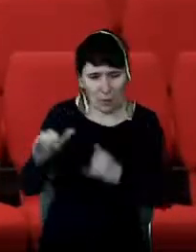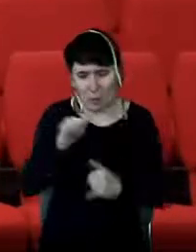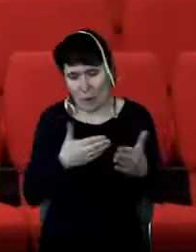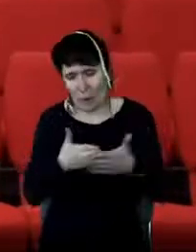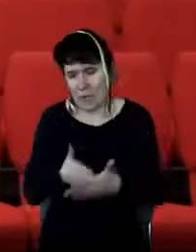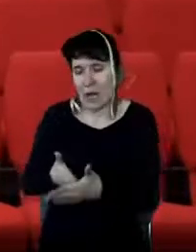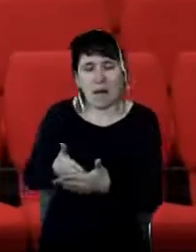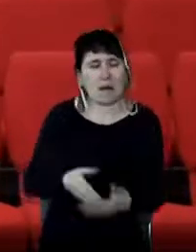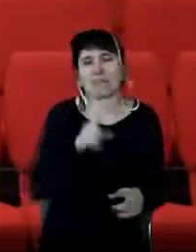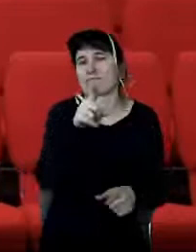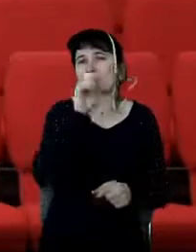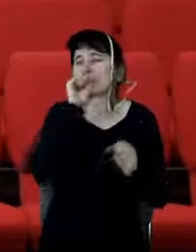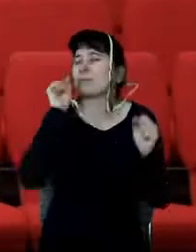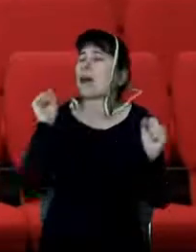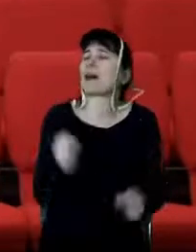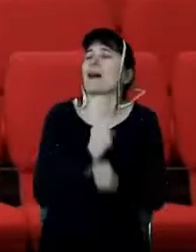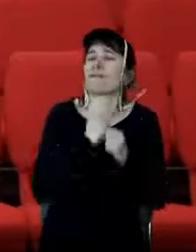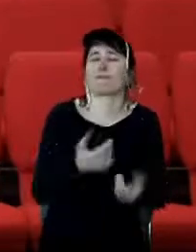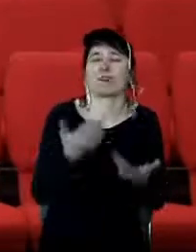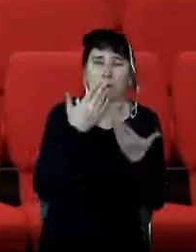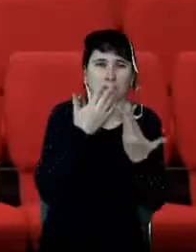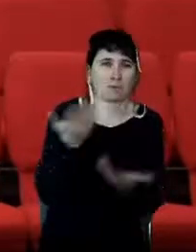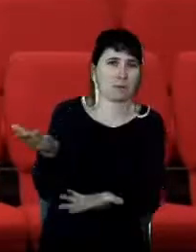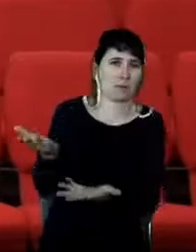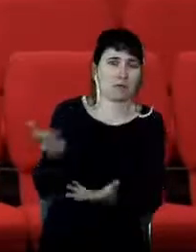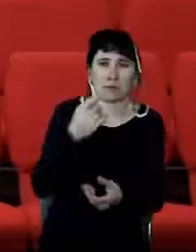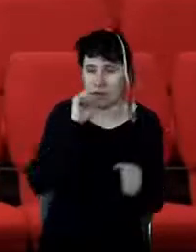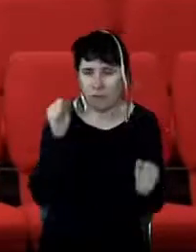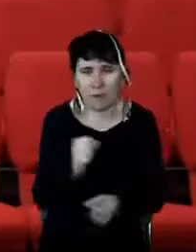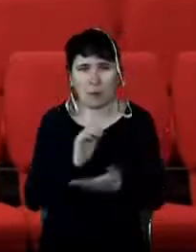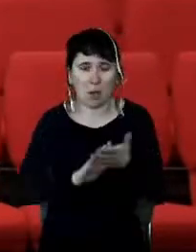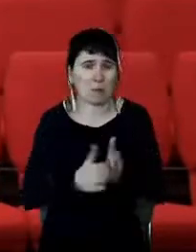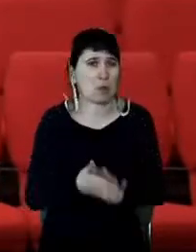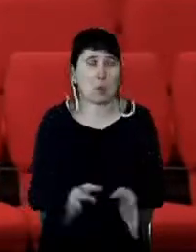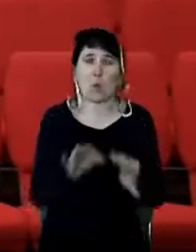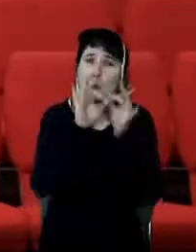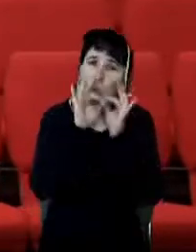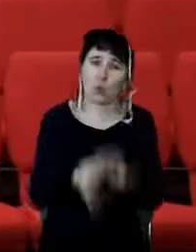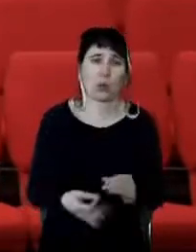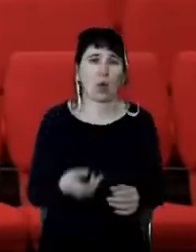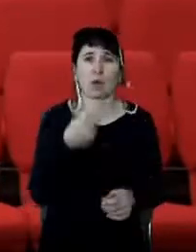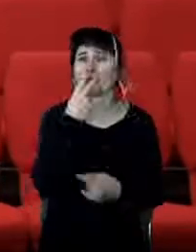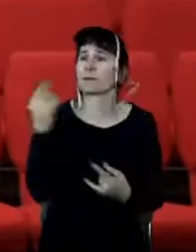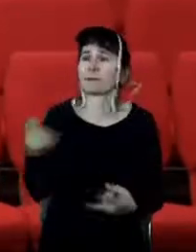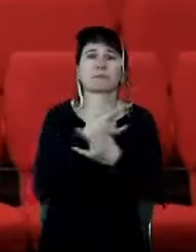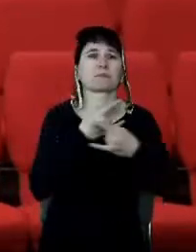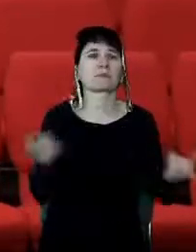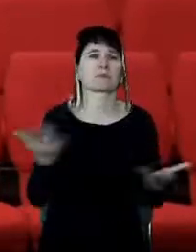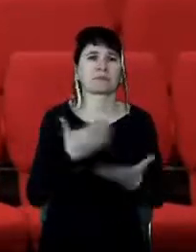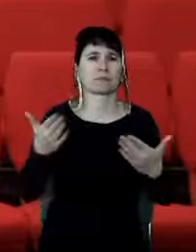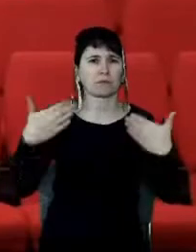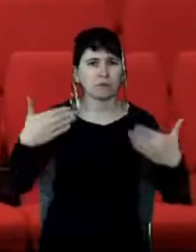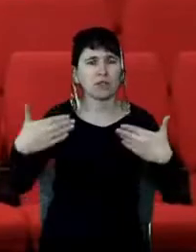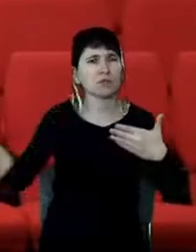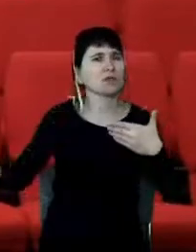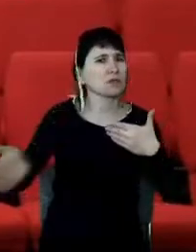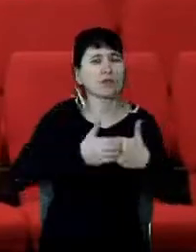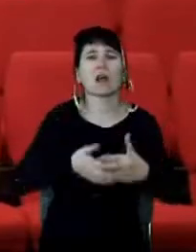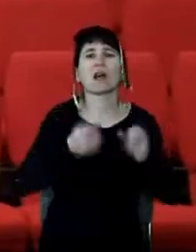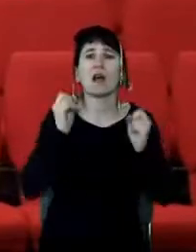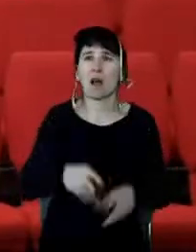і каже, ти не зможеш. Дивись, які мури, дивись, які стіни, дивись, закриті ворота.